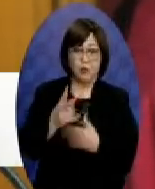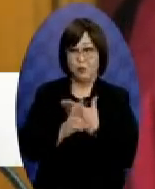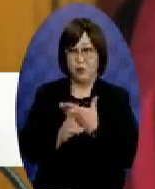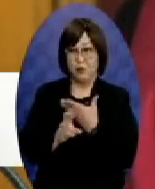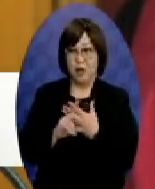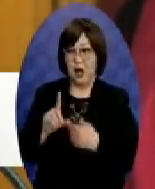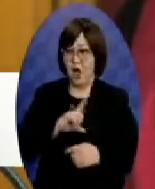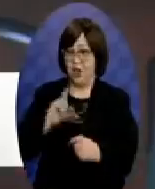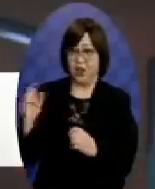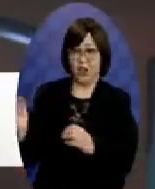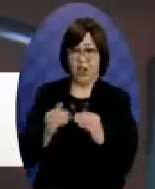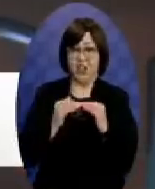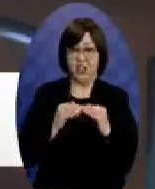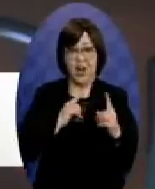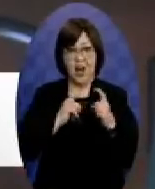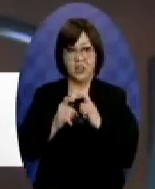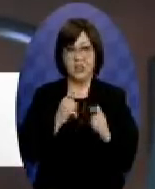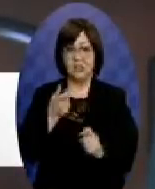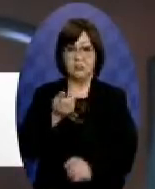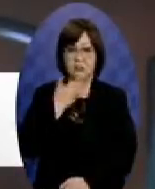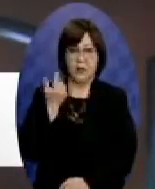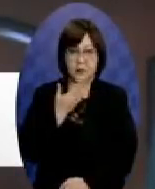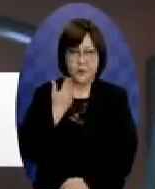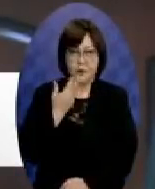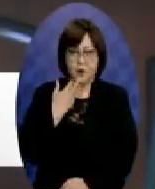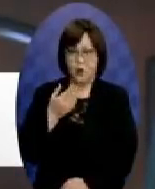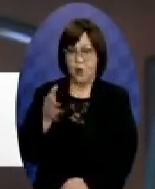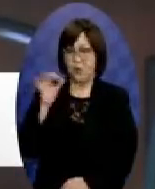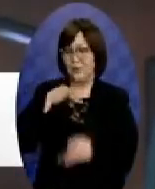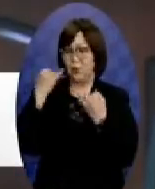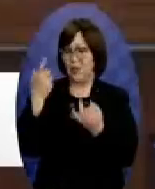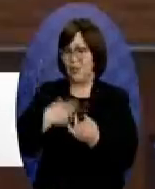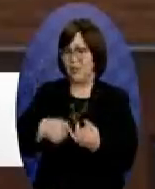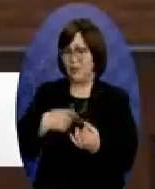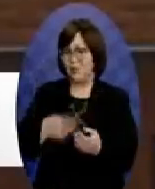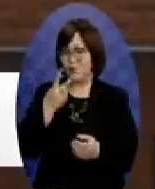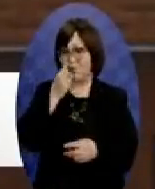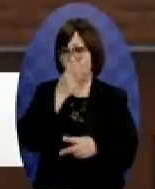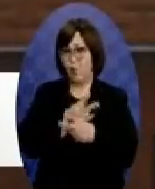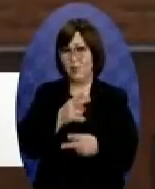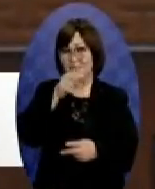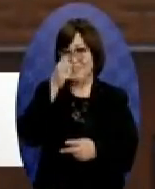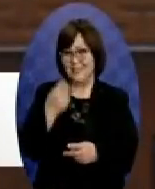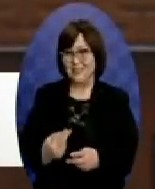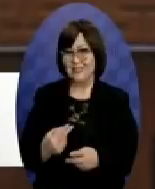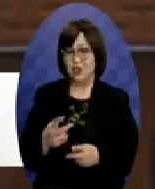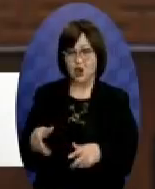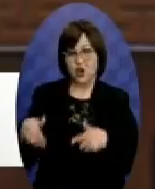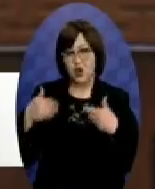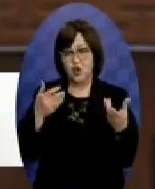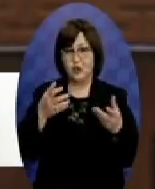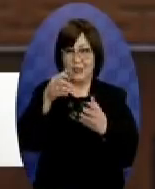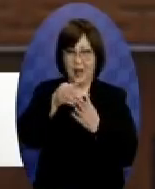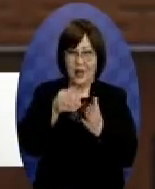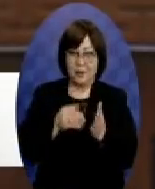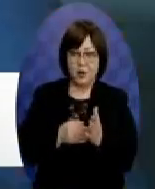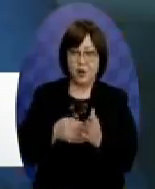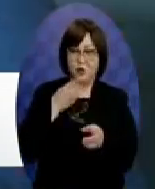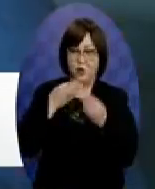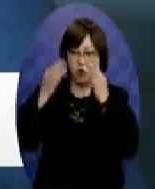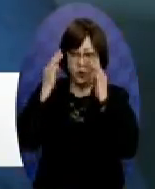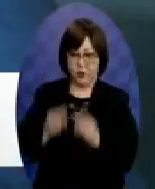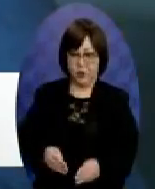тэгшрэхэ харилцаа байхгүй. Улсын хурлын гишүүн үндсэн хуулийн цэцэд ирүүлсэн тайлбарда шүүхэн шийдвэр болон гүйцэтгэх баримт бичиг